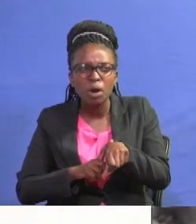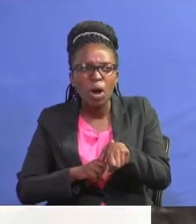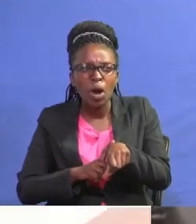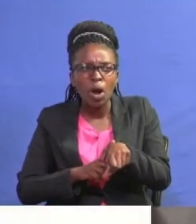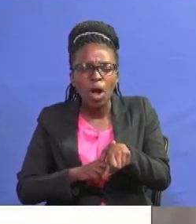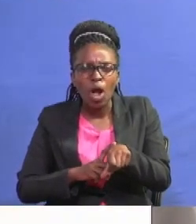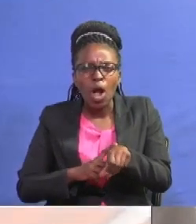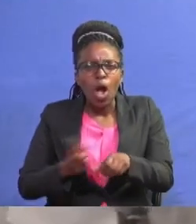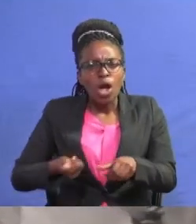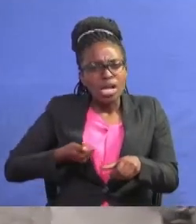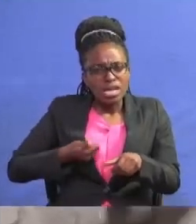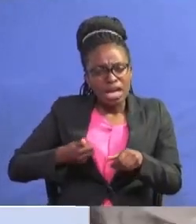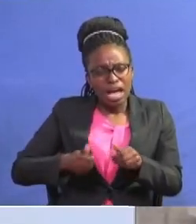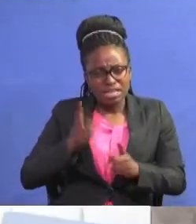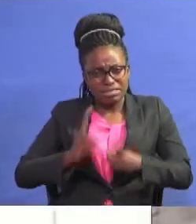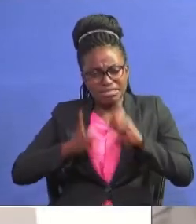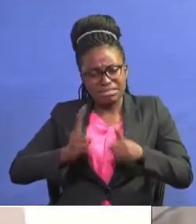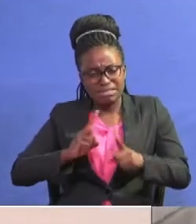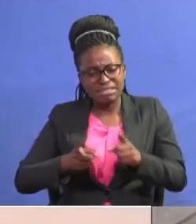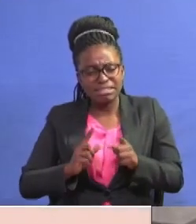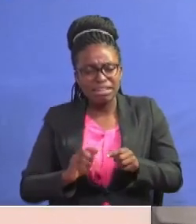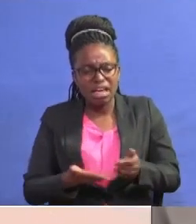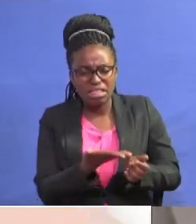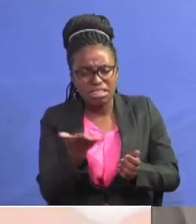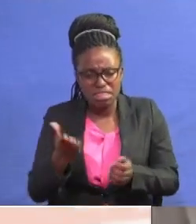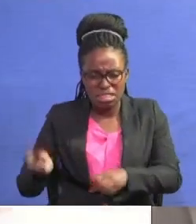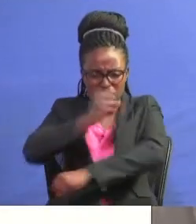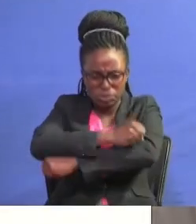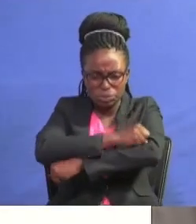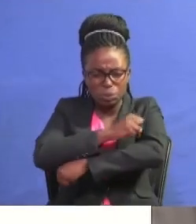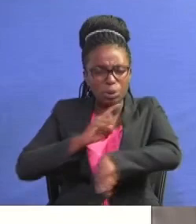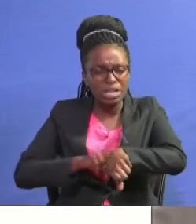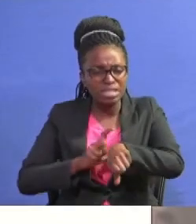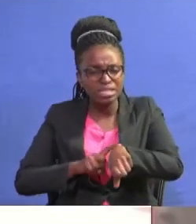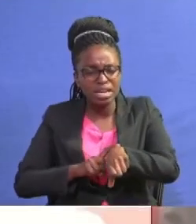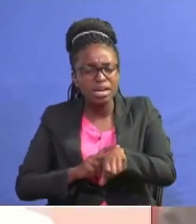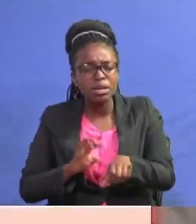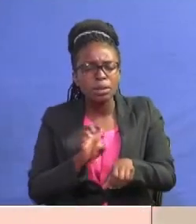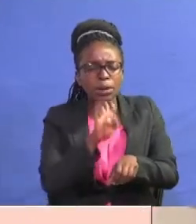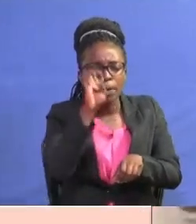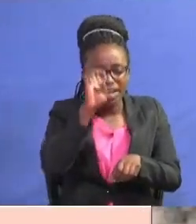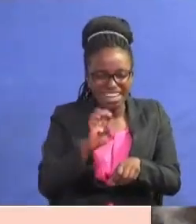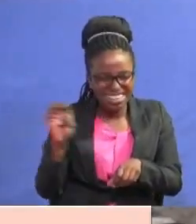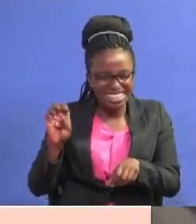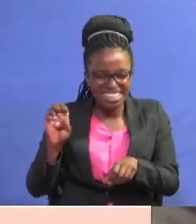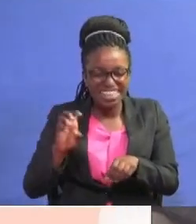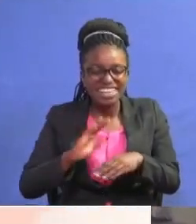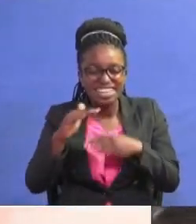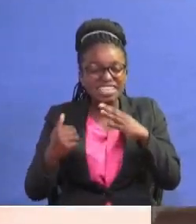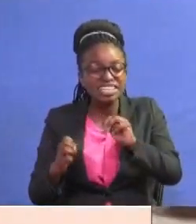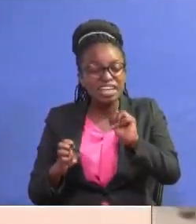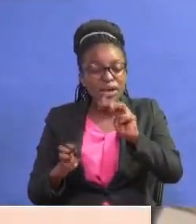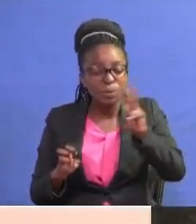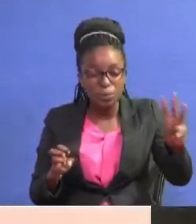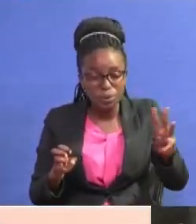ni mwenyeji wa baadhi ya wakimbizi, kamishna wa eneo la kaskazini mashariki John Otieno amesema kwamba